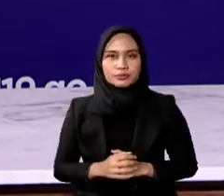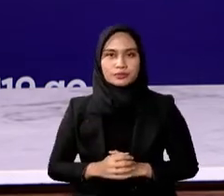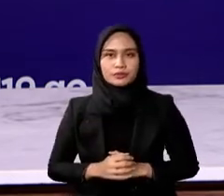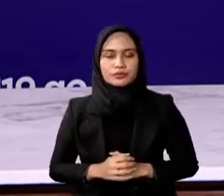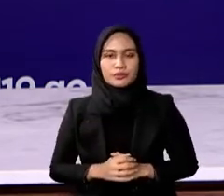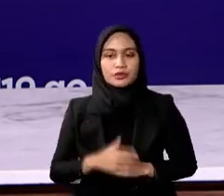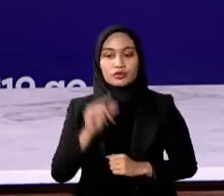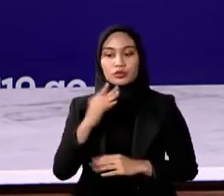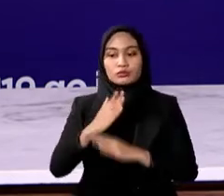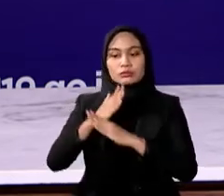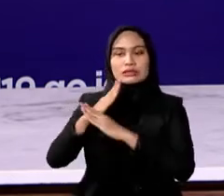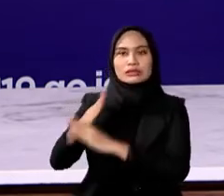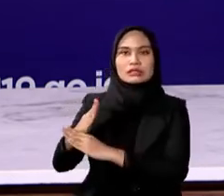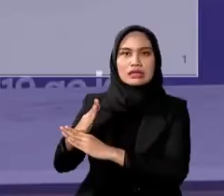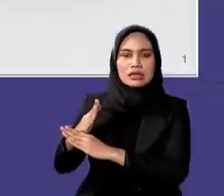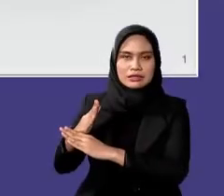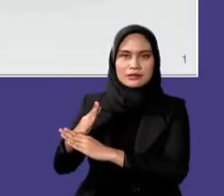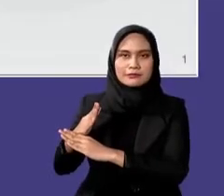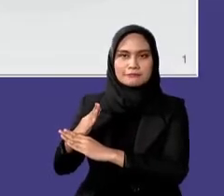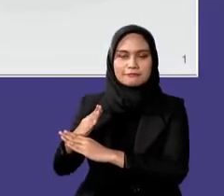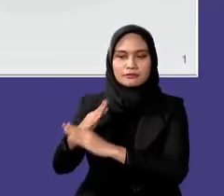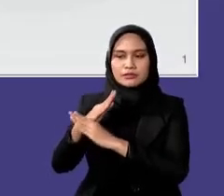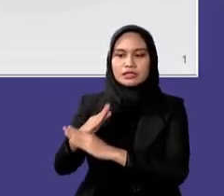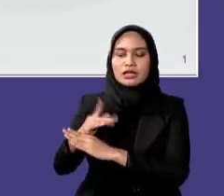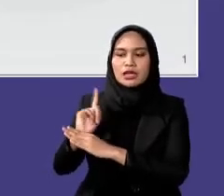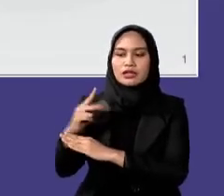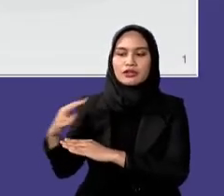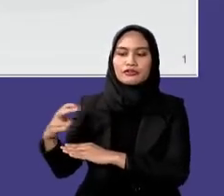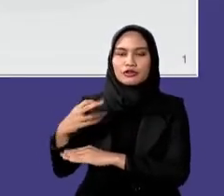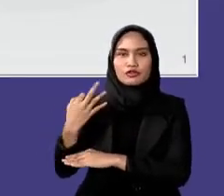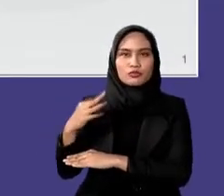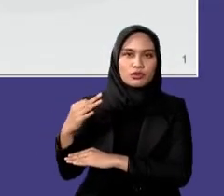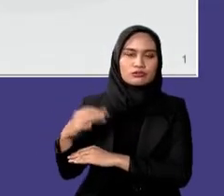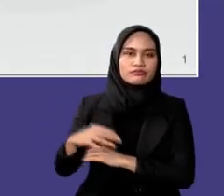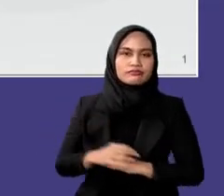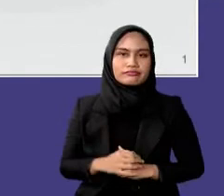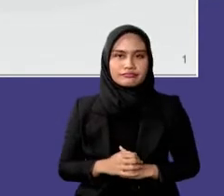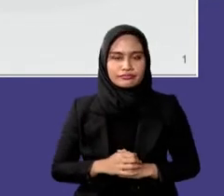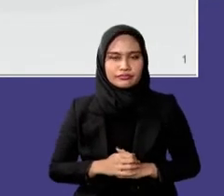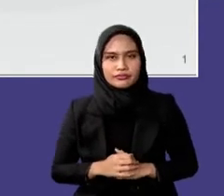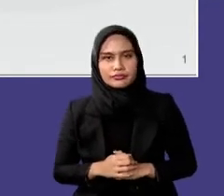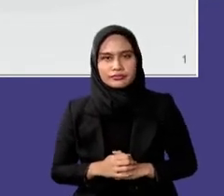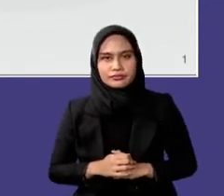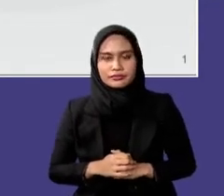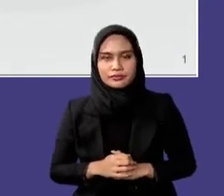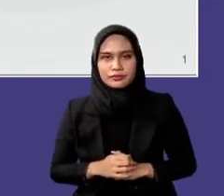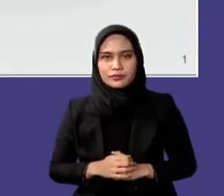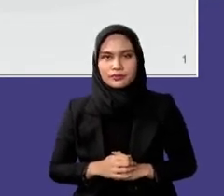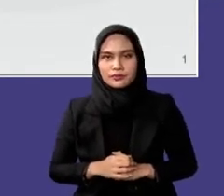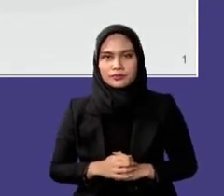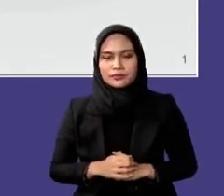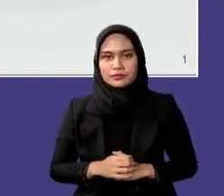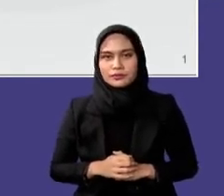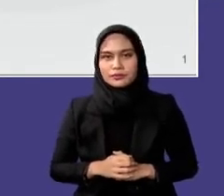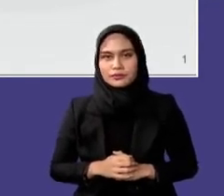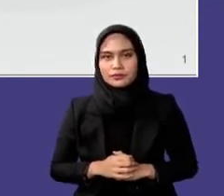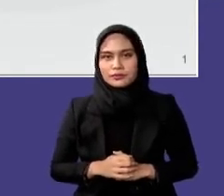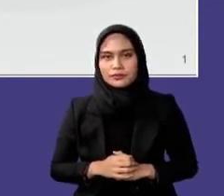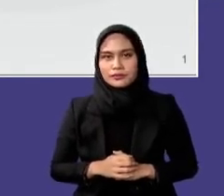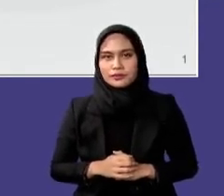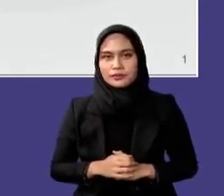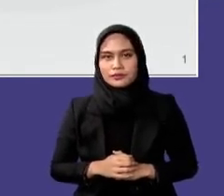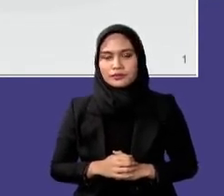upaya antisipatif terhadap jenis ataupun sebaran hasil mutasi virus COVID-19 di